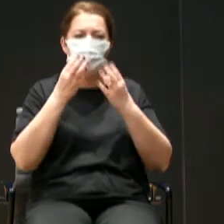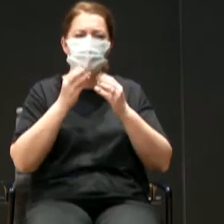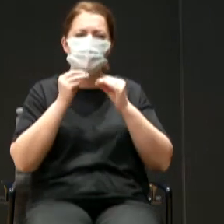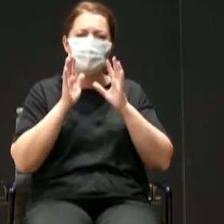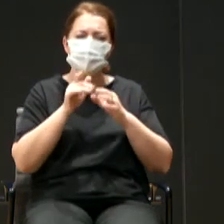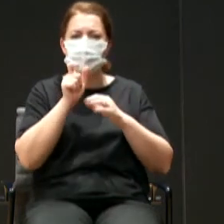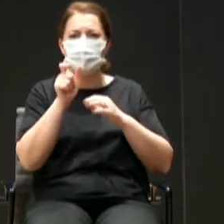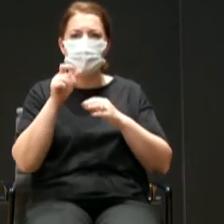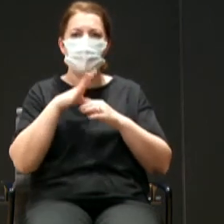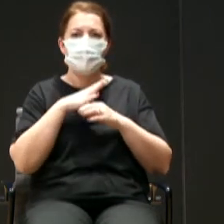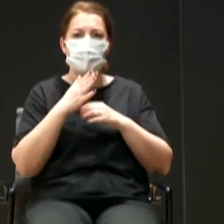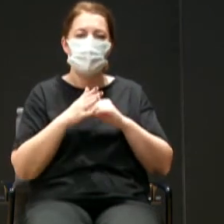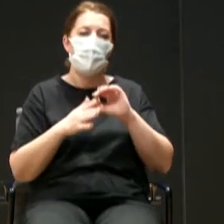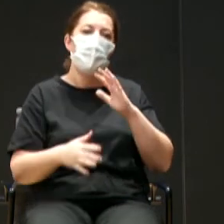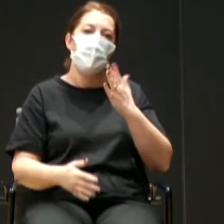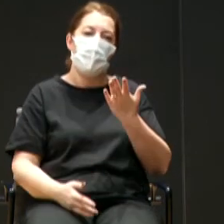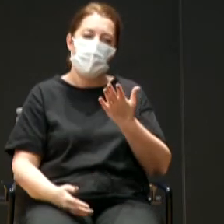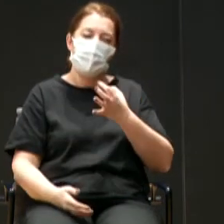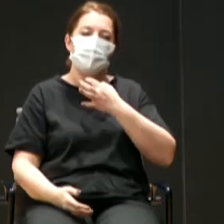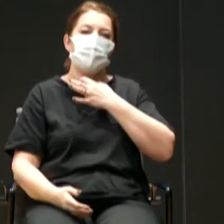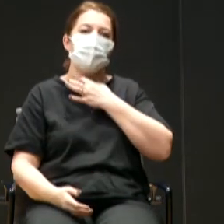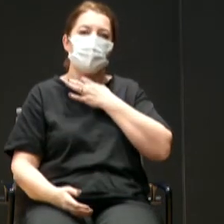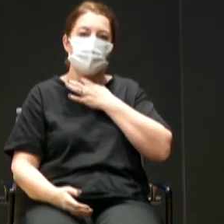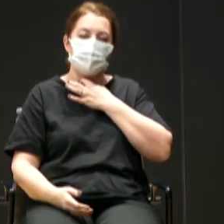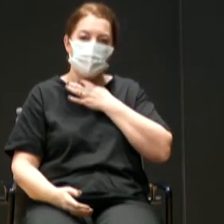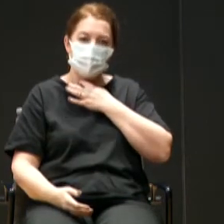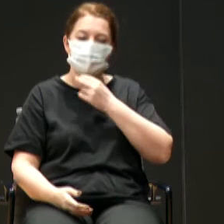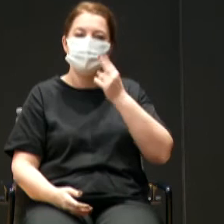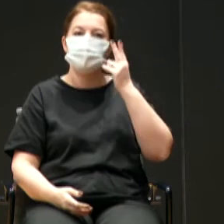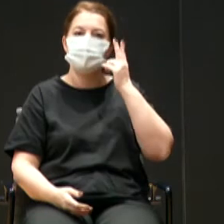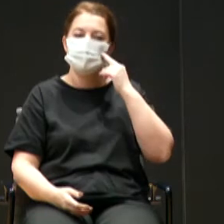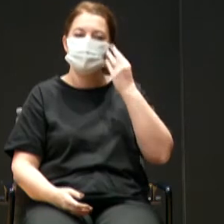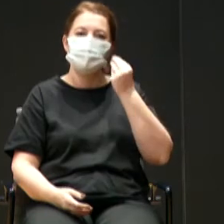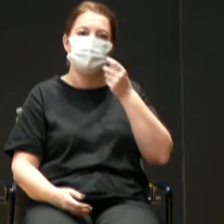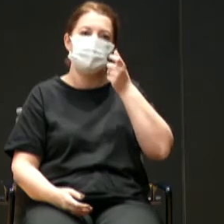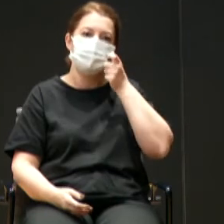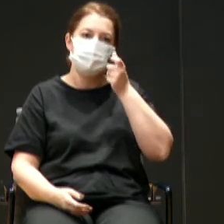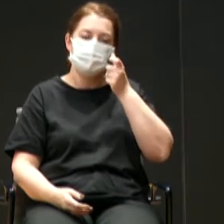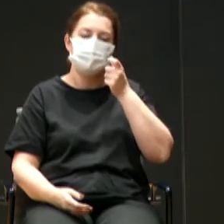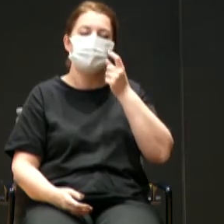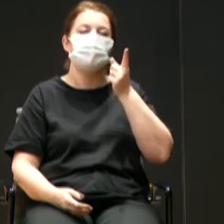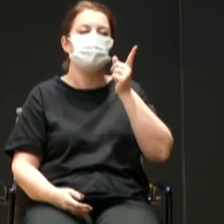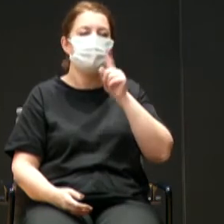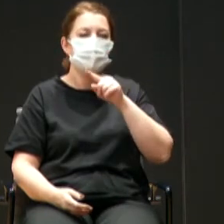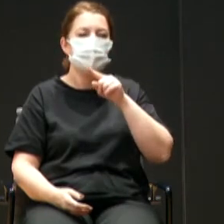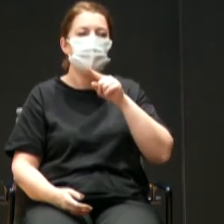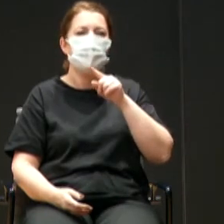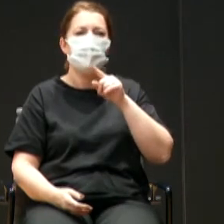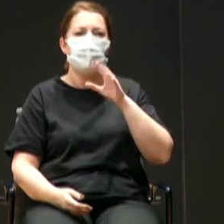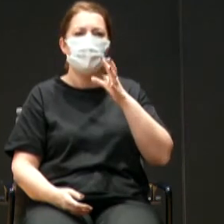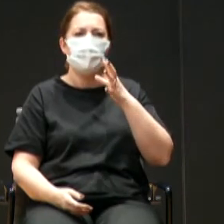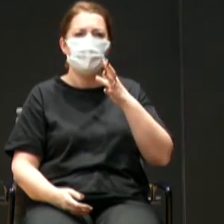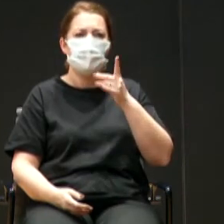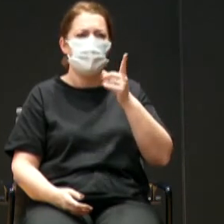çok kelime var ki ama lütfen üslubumuza dikkat edelim. Bir de ilginizde olmayan konu üzerinden